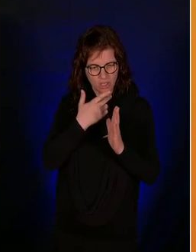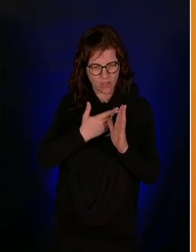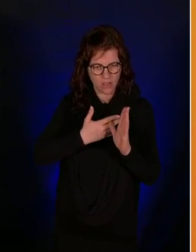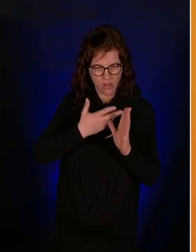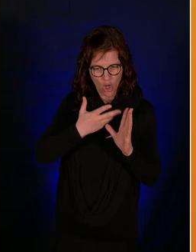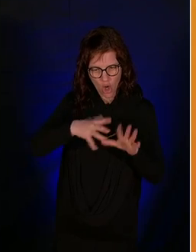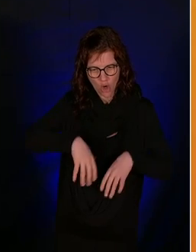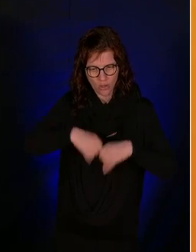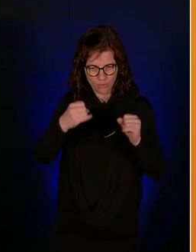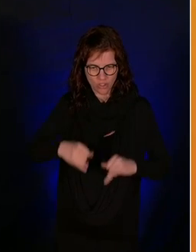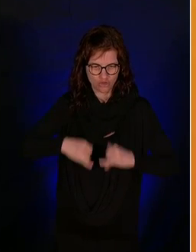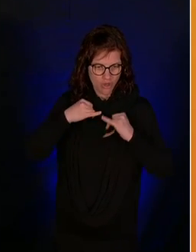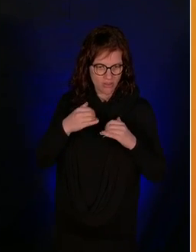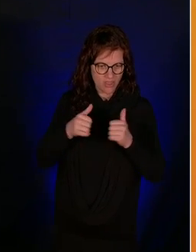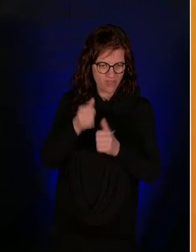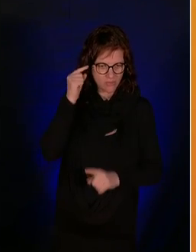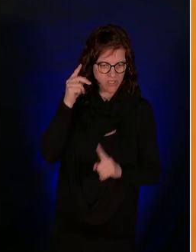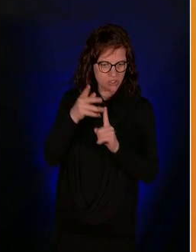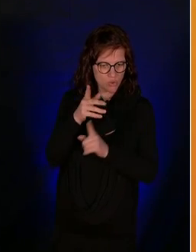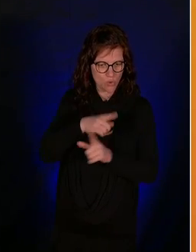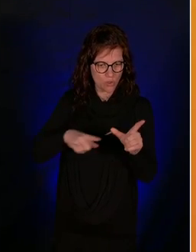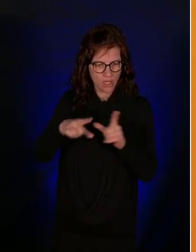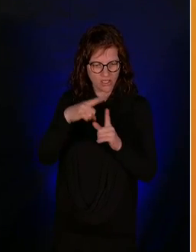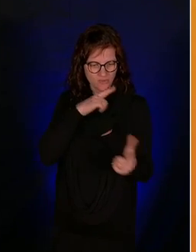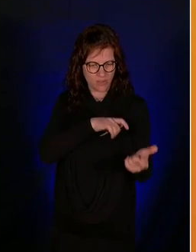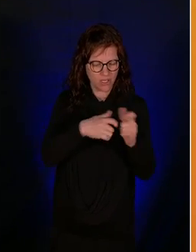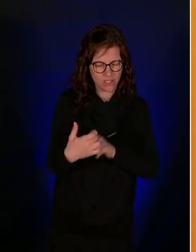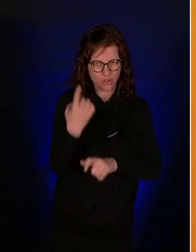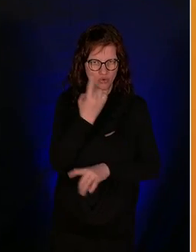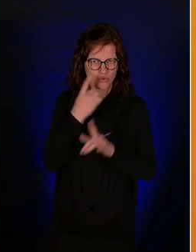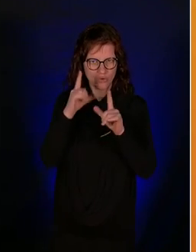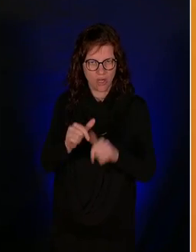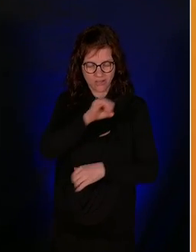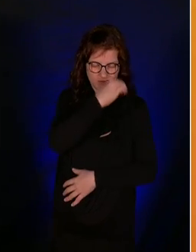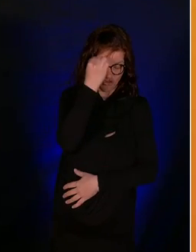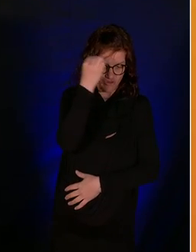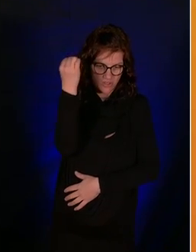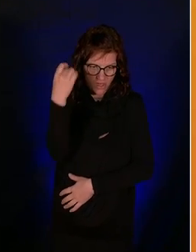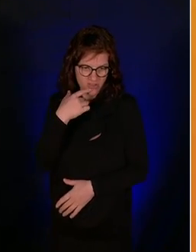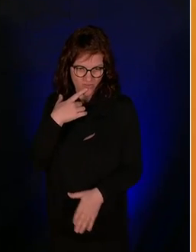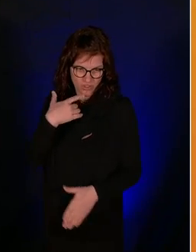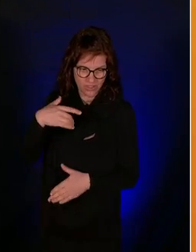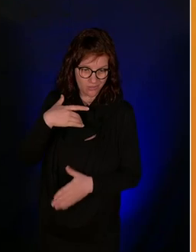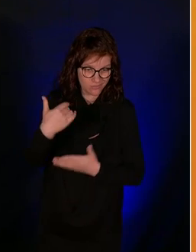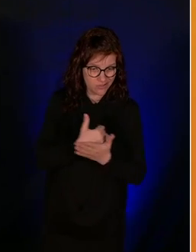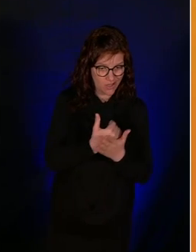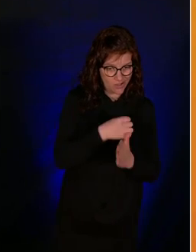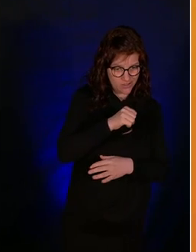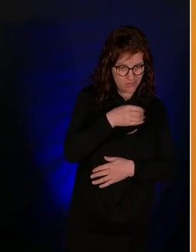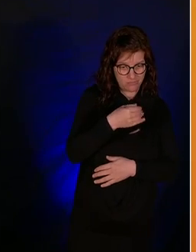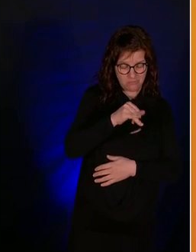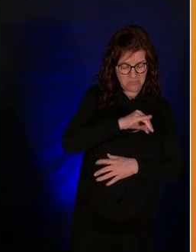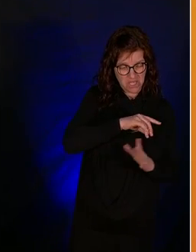d'emploi jeune avec la mission locale. La précarité est toujours d'actualité avec des stages rémunérés en dessous du SMIC qui m'ont rien